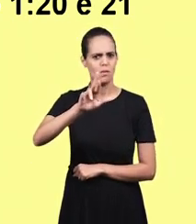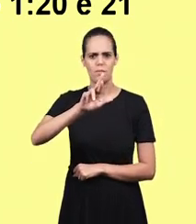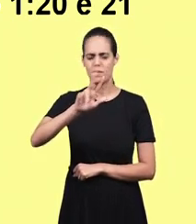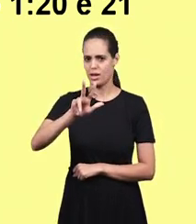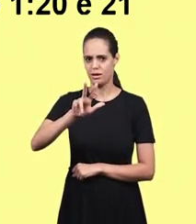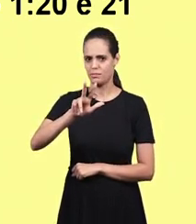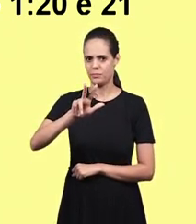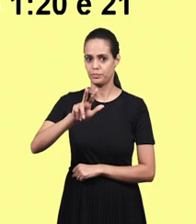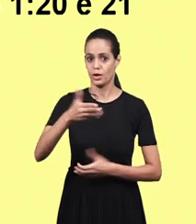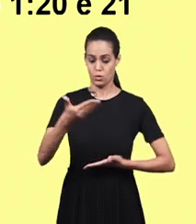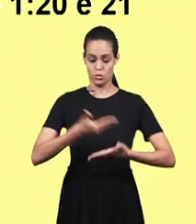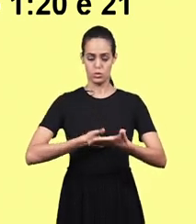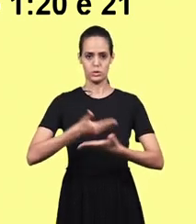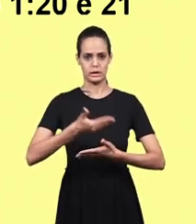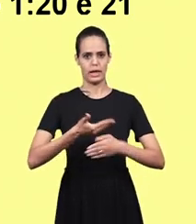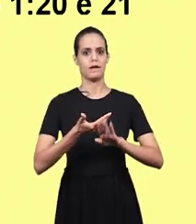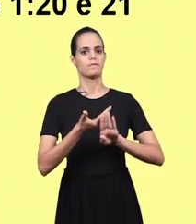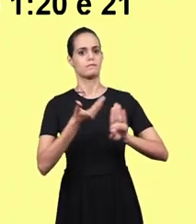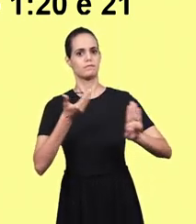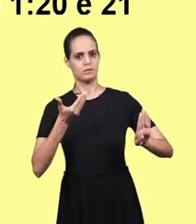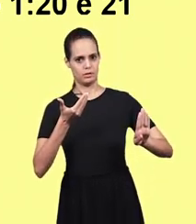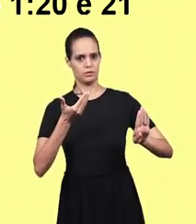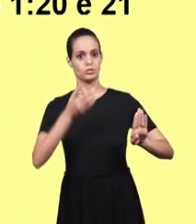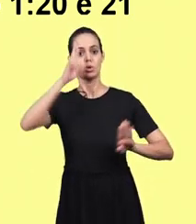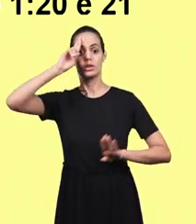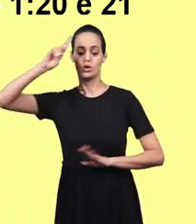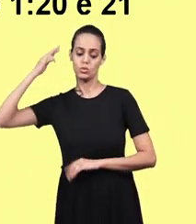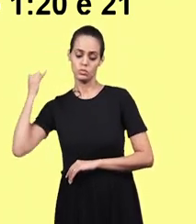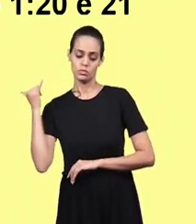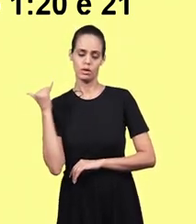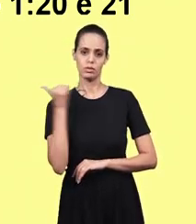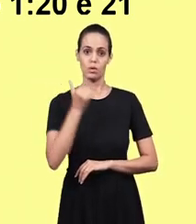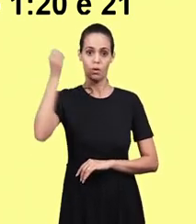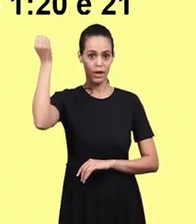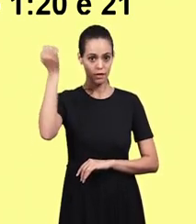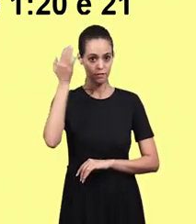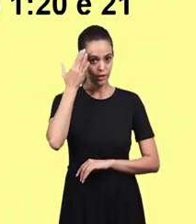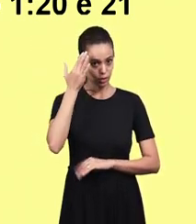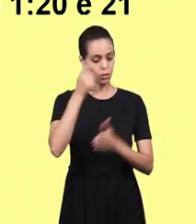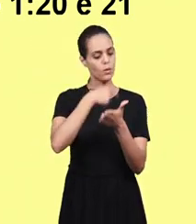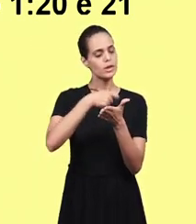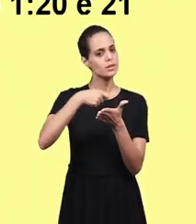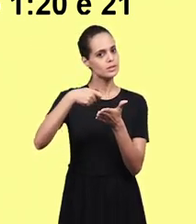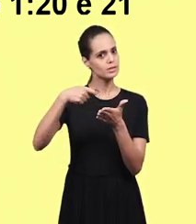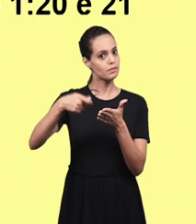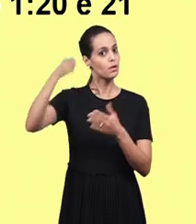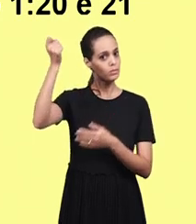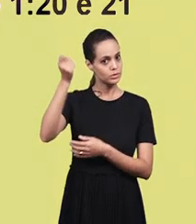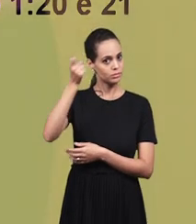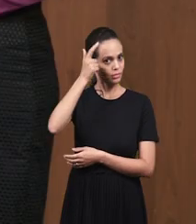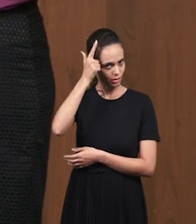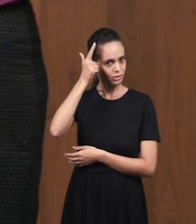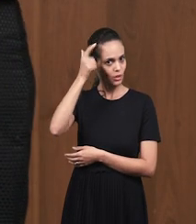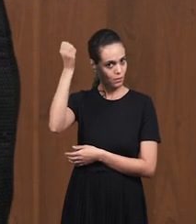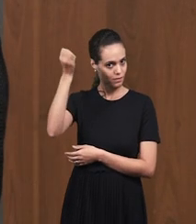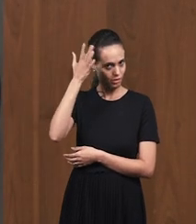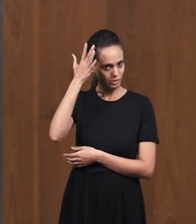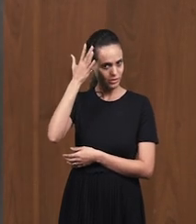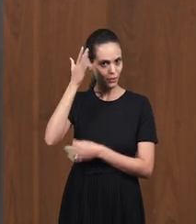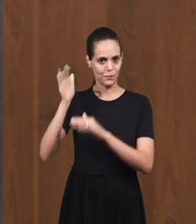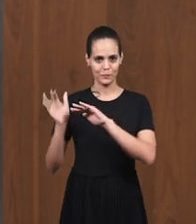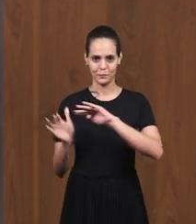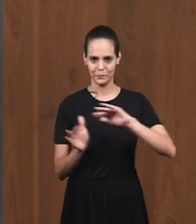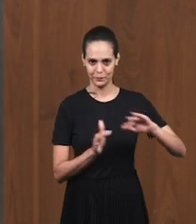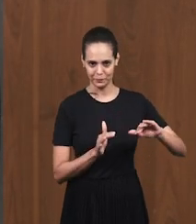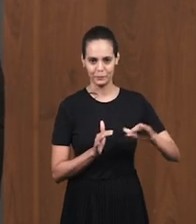mais les hommes saints de Dieu ont parlé, inspirés par le Saint-Esprit. Gloire à Jésus. Donc aujourd'hui,